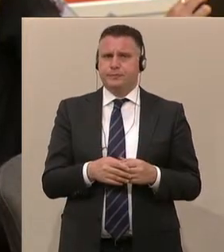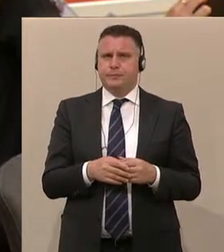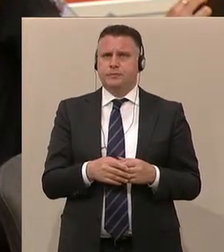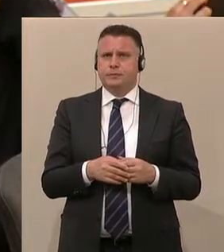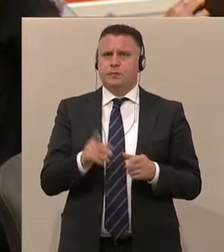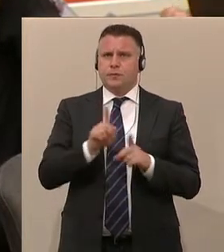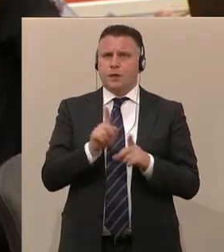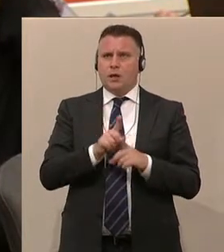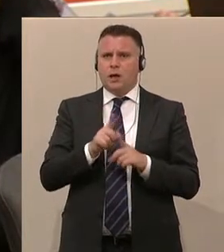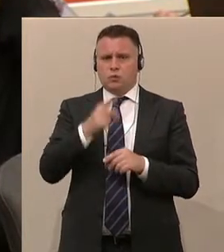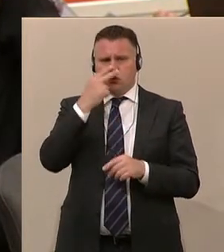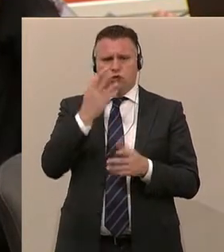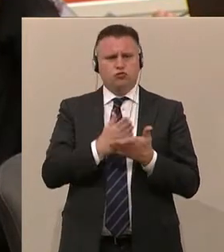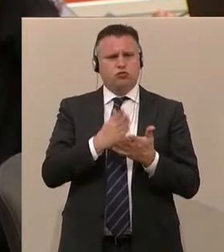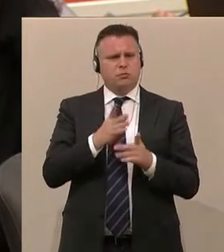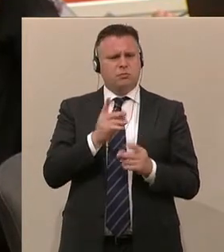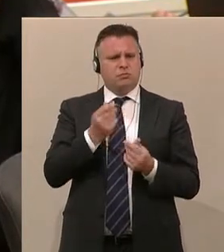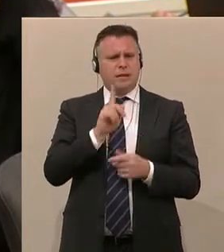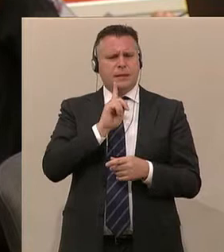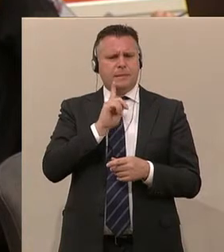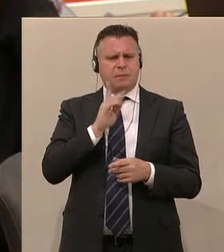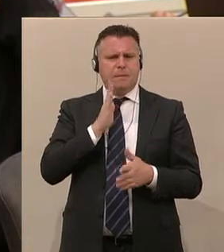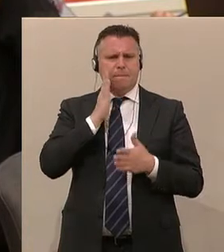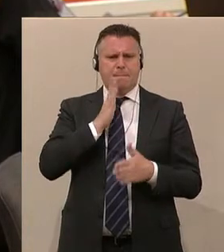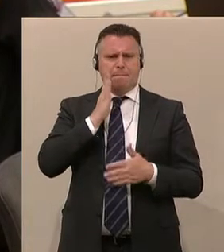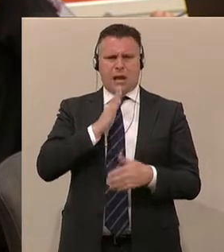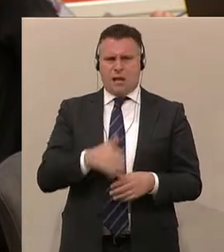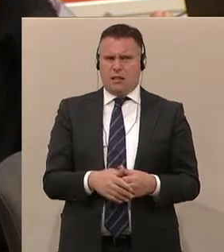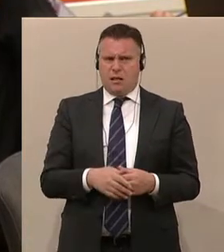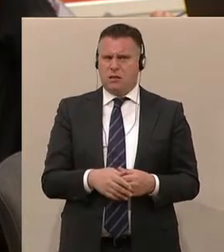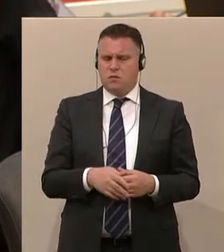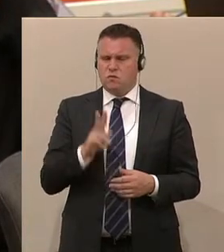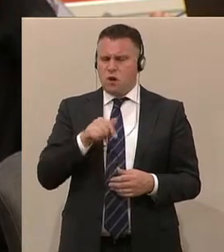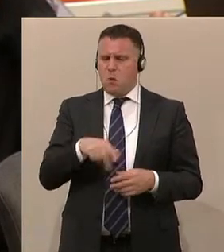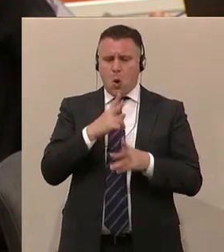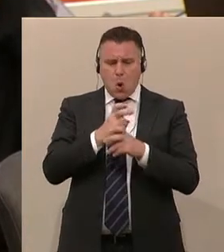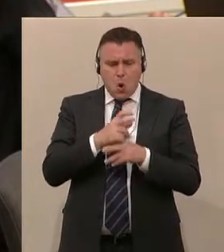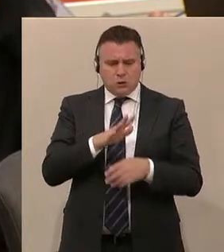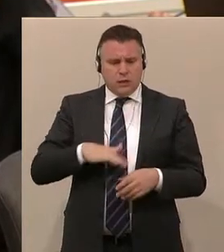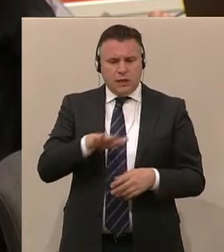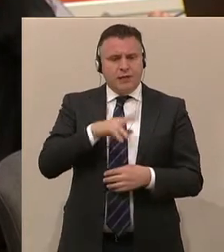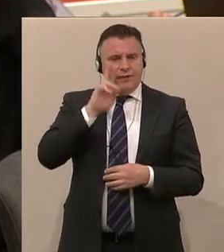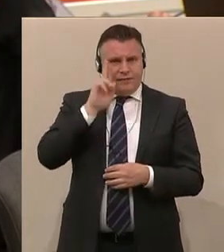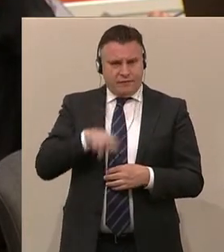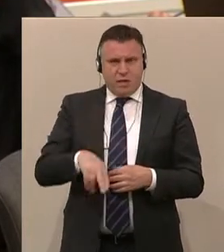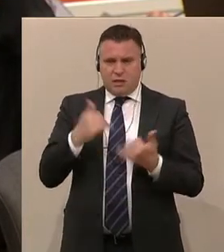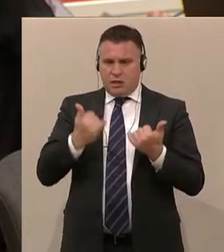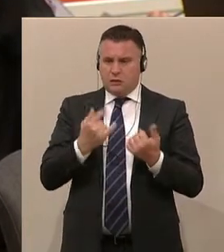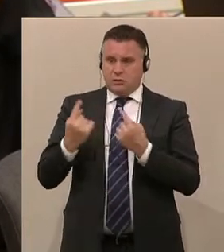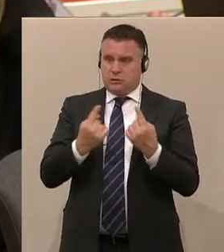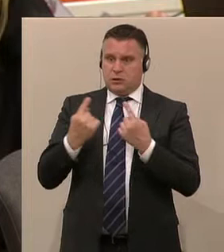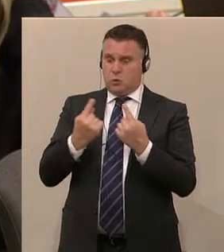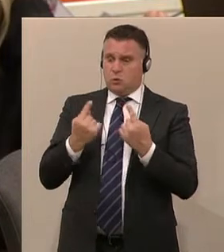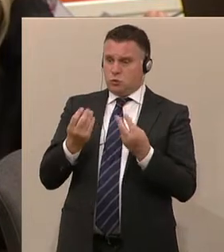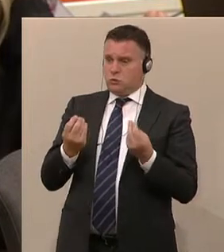eine gewisse Peinlichkeit darstellt, dass Österreich mit Wien gemeinsam nun dieser Situation